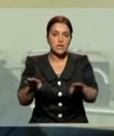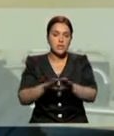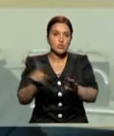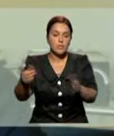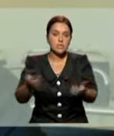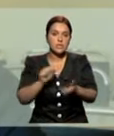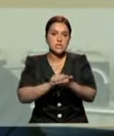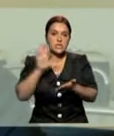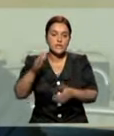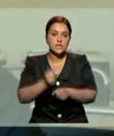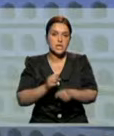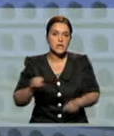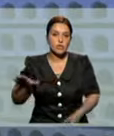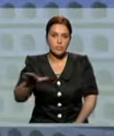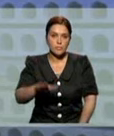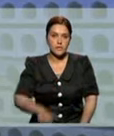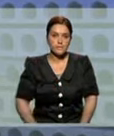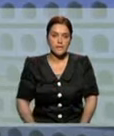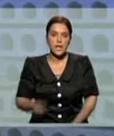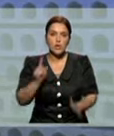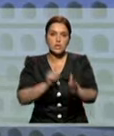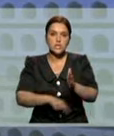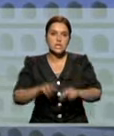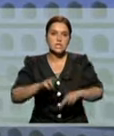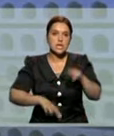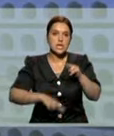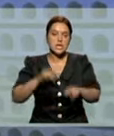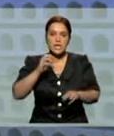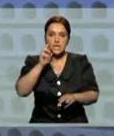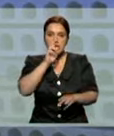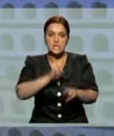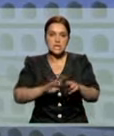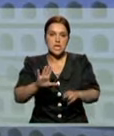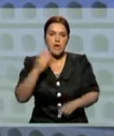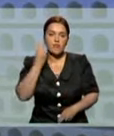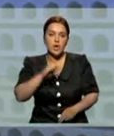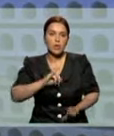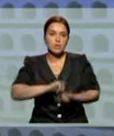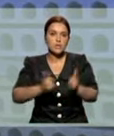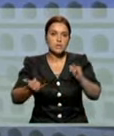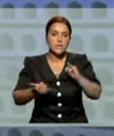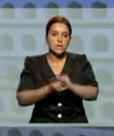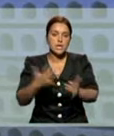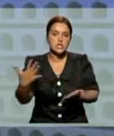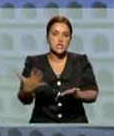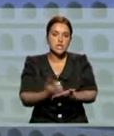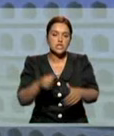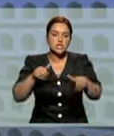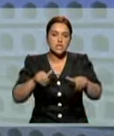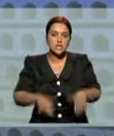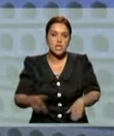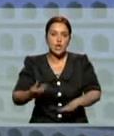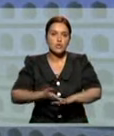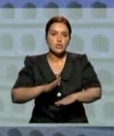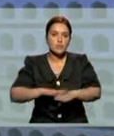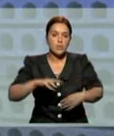сертификаты, сделанные в Европе. Удешевить строительство, при этом не теряя в качестве. В Усть-Каменогорске нашли оптимальное решение